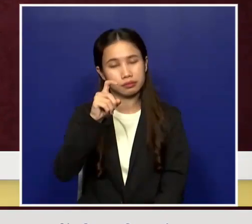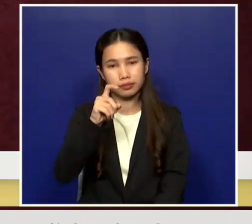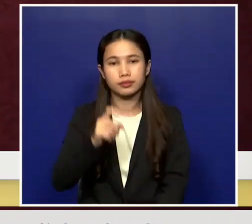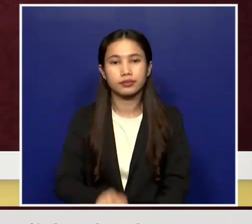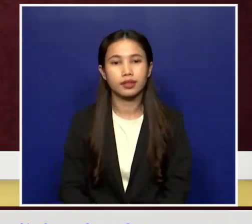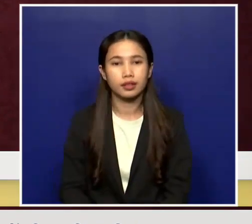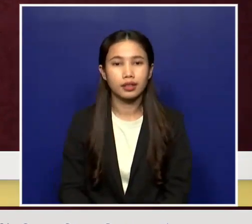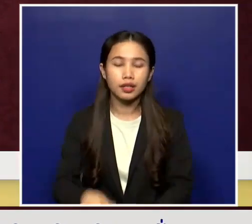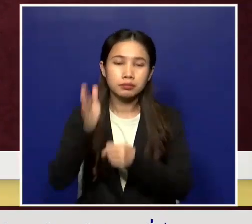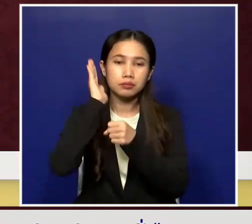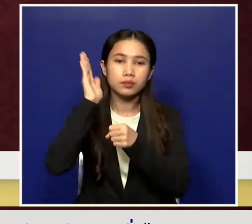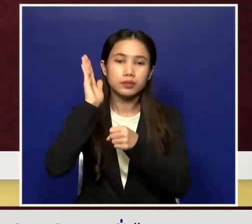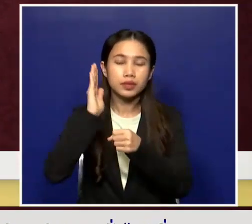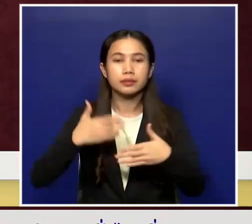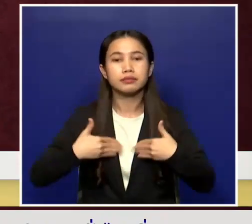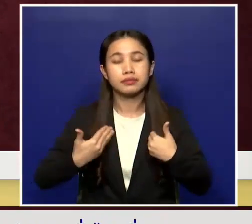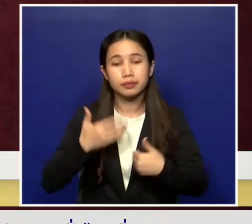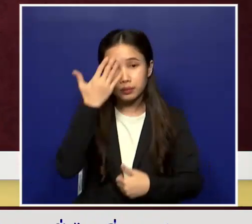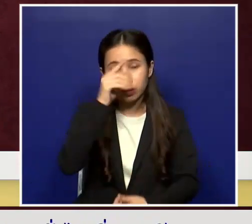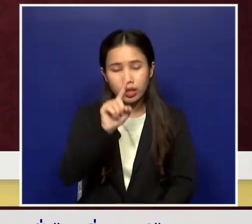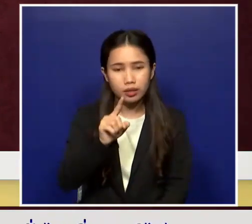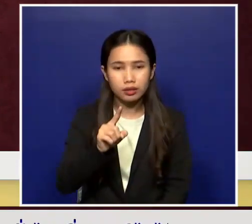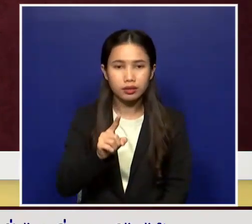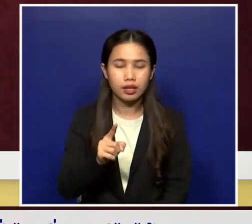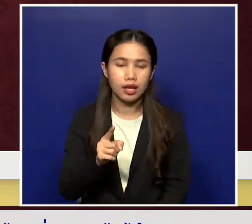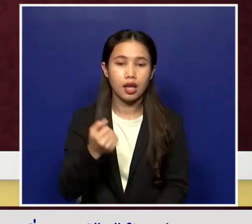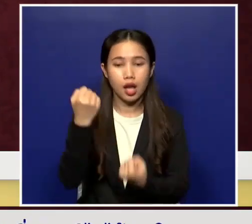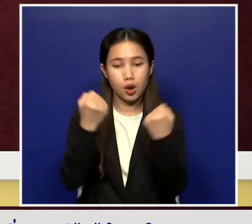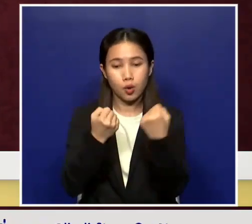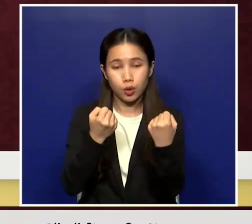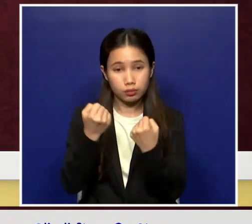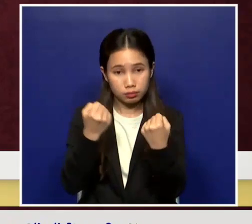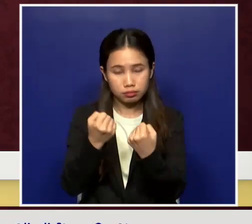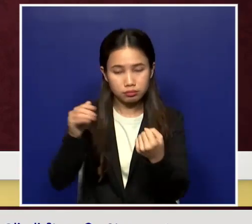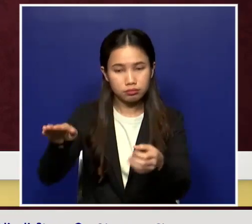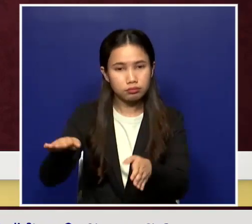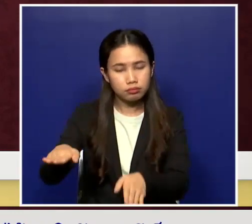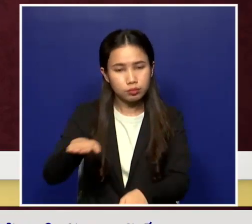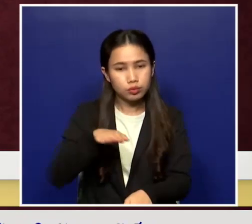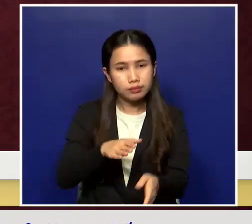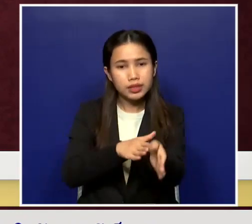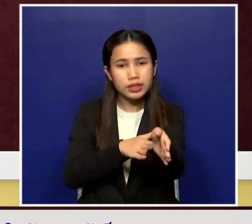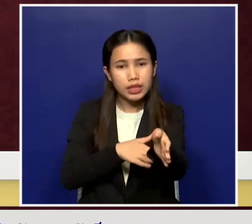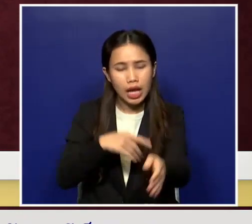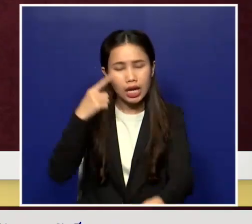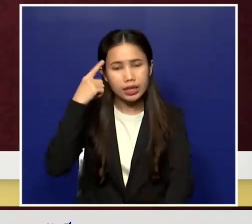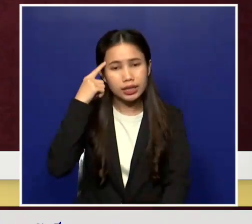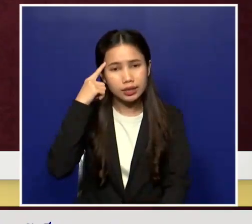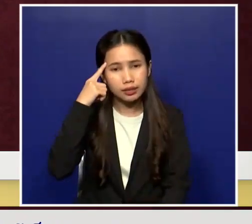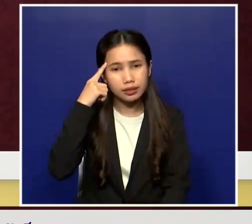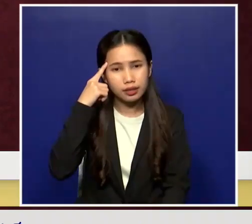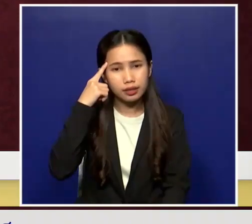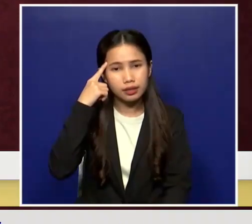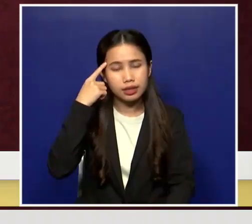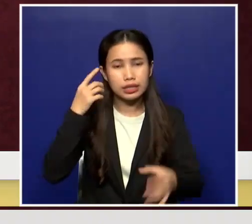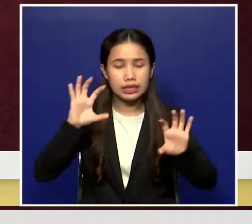เลยว่าความล่าช้าที่เกิดขึ้นไม่เจตนาที่จะเอานะครับรัดเอาเป